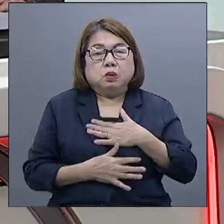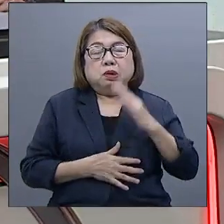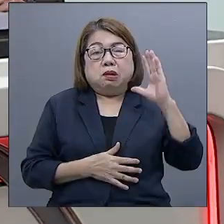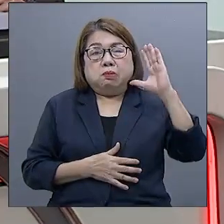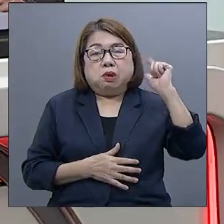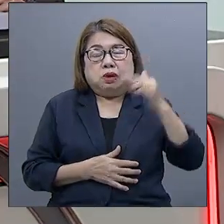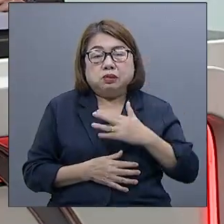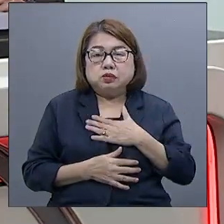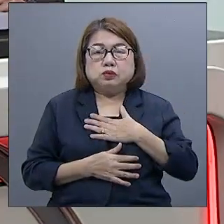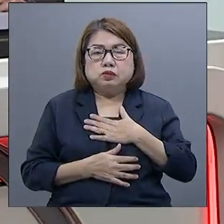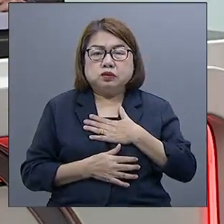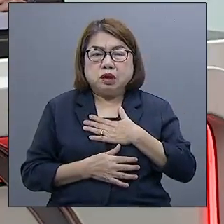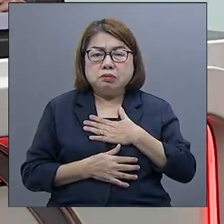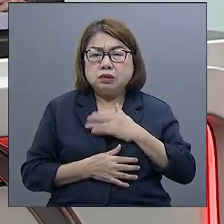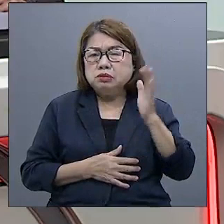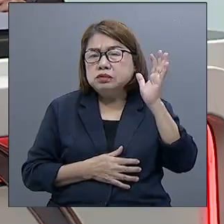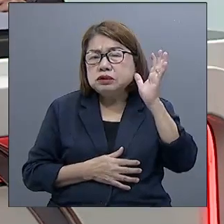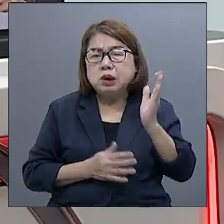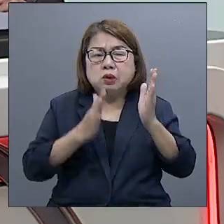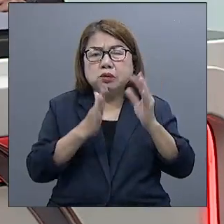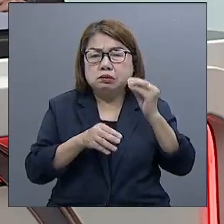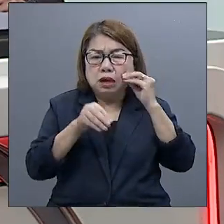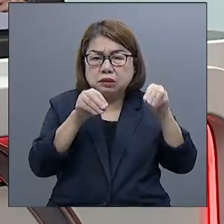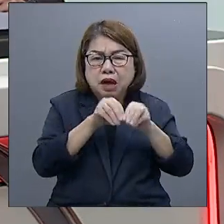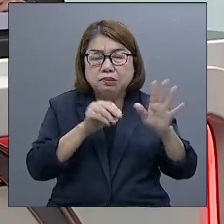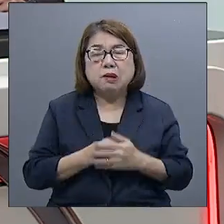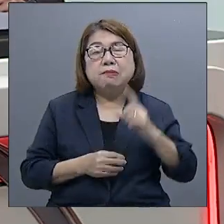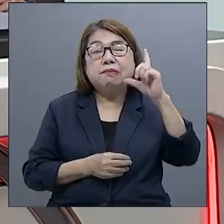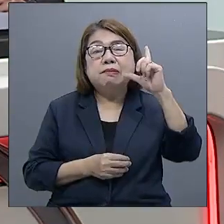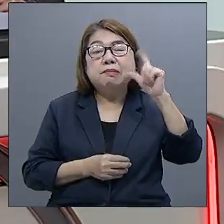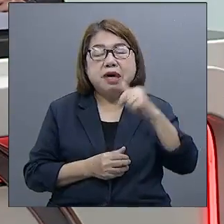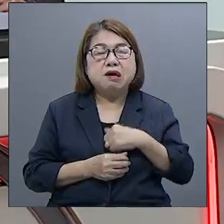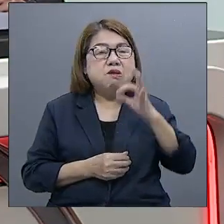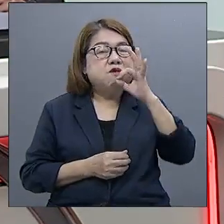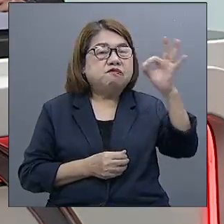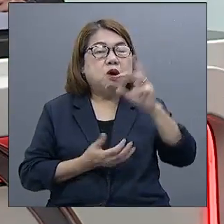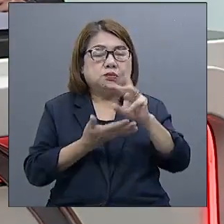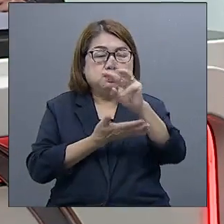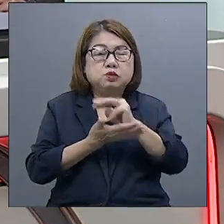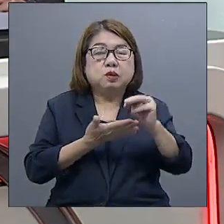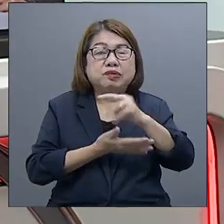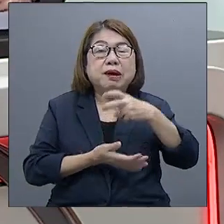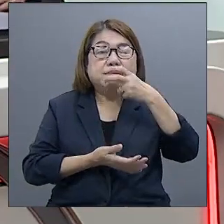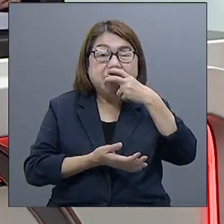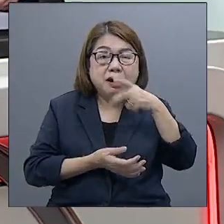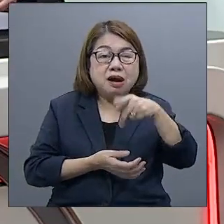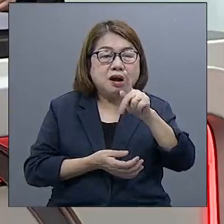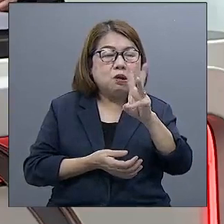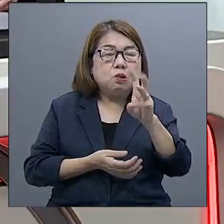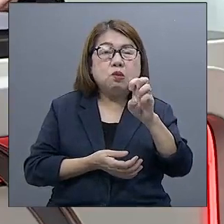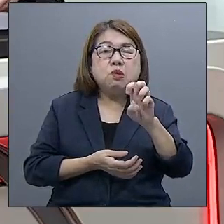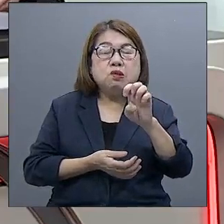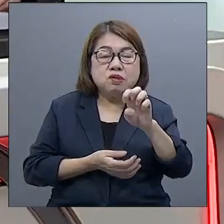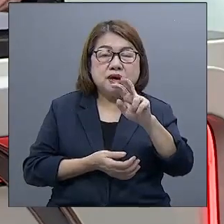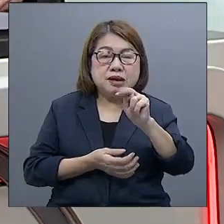หลายคนว่าอย่าไว้ใจเพื่อนบ้านเมื่อมีแม่คนหนึ่งเข้าไปร้องมูลนิธิปวีณาครับบอกว่าให้เขาช่วยเหลือหลังจากลูกชาย